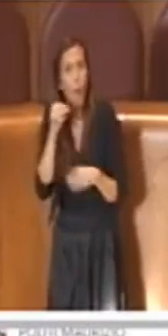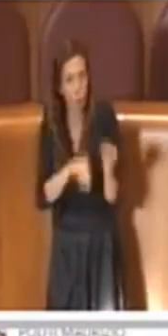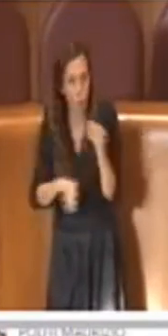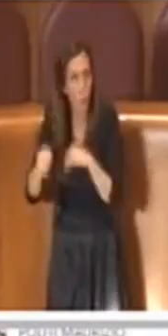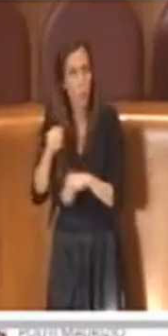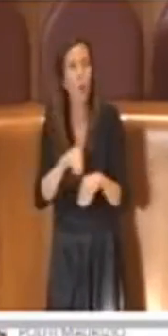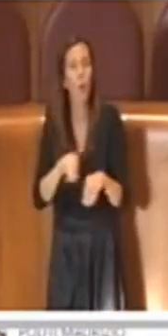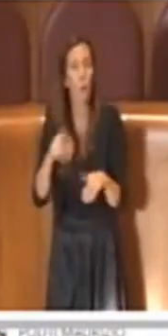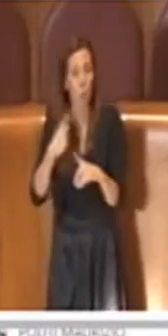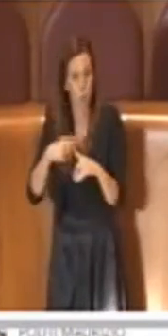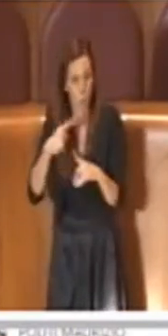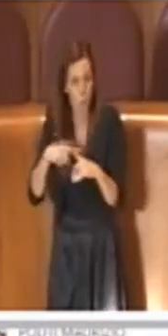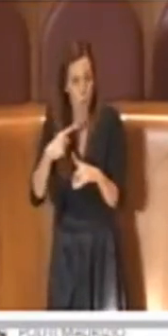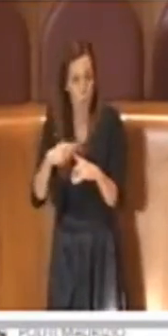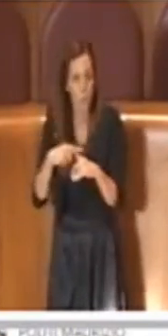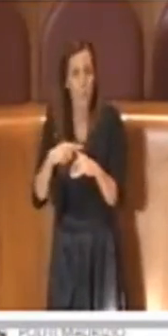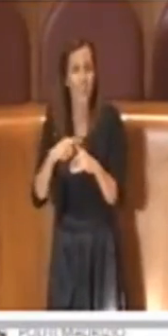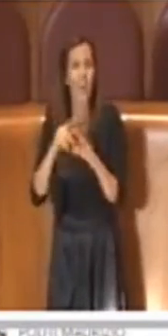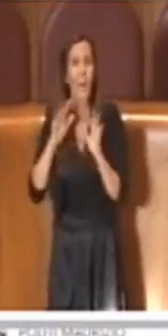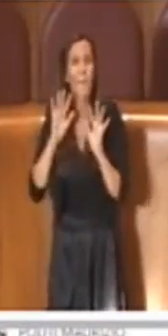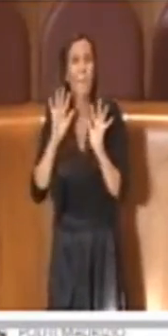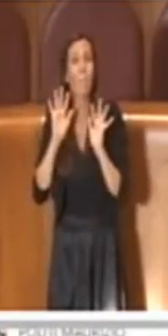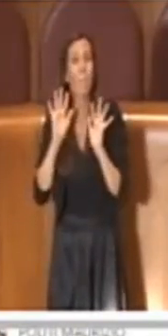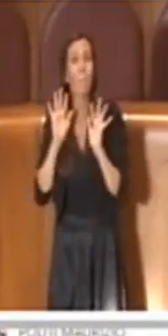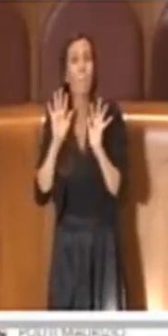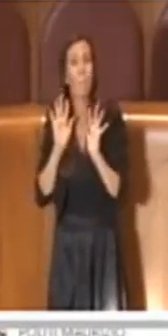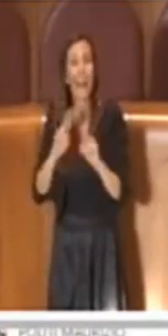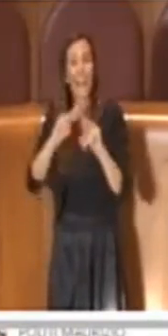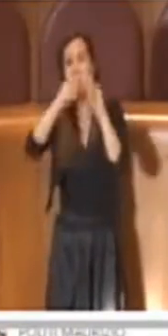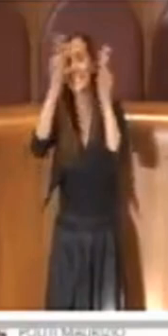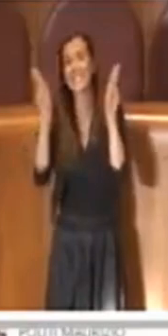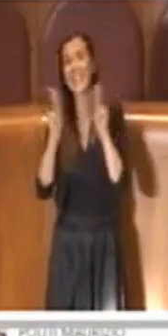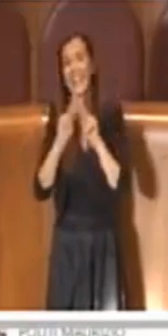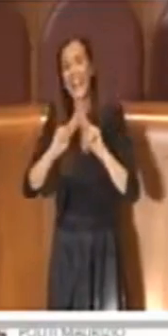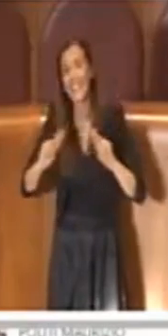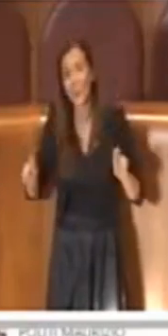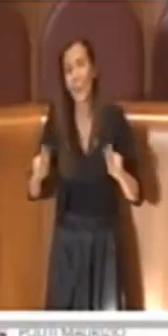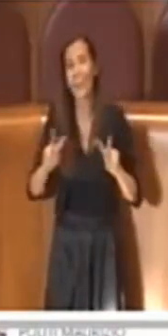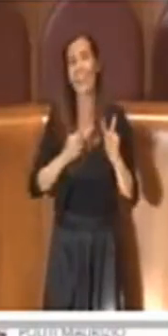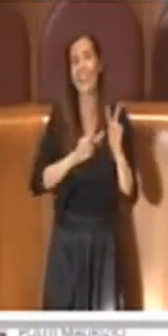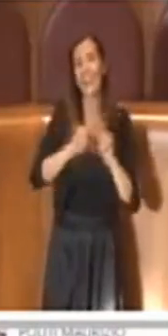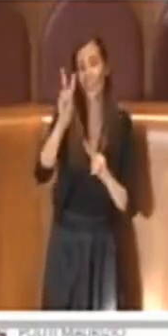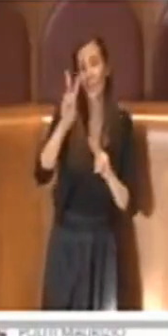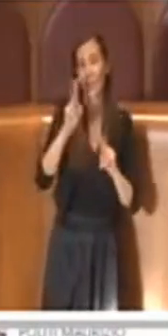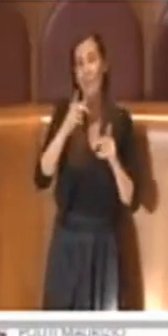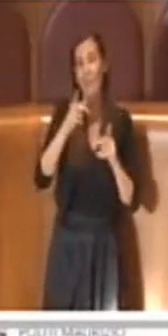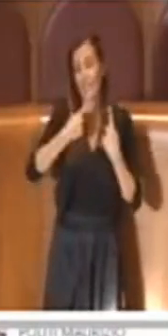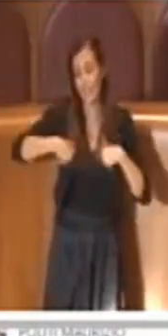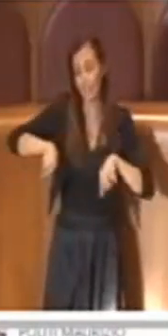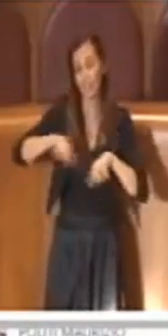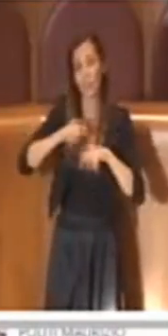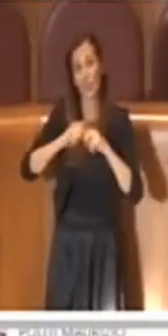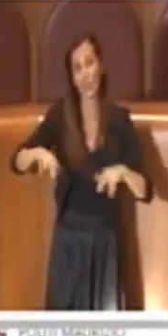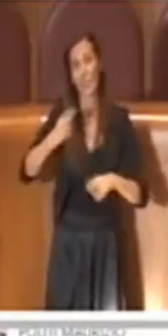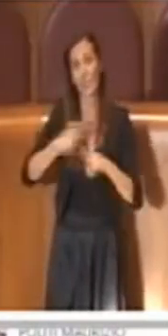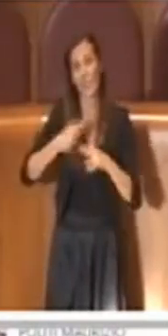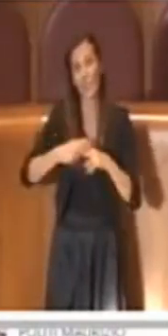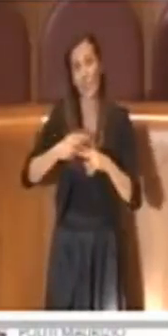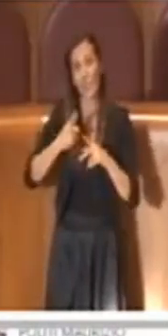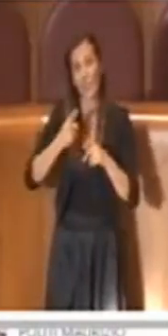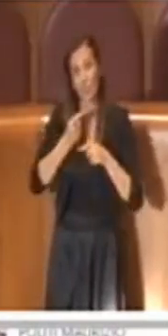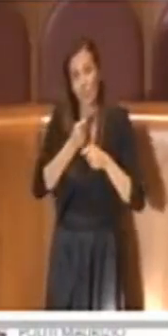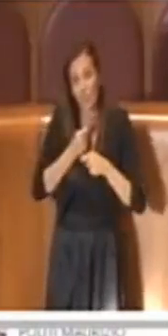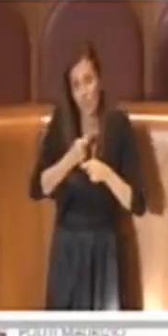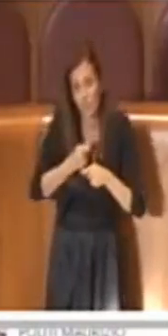nella direzione di una rilevanza internazionale e nazionale per lo stimolo che la città di Roma e il supporto che la